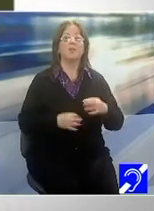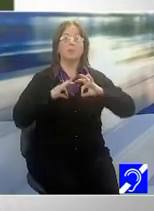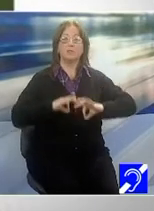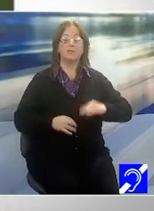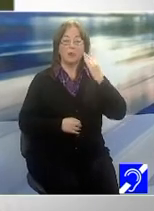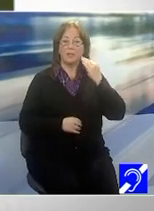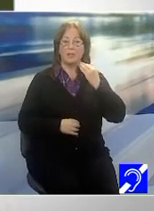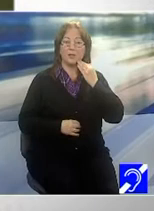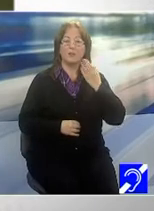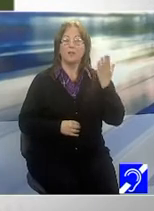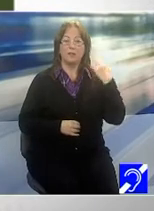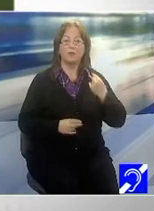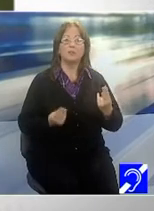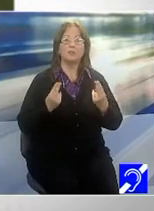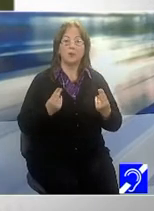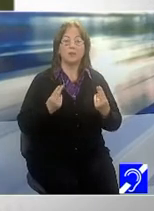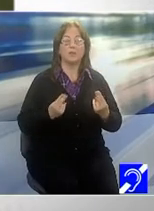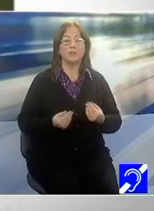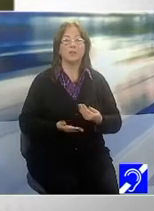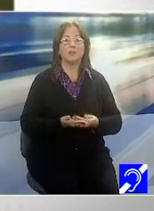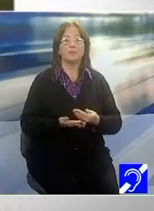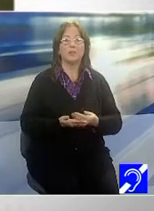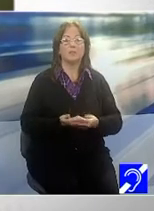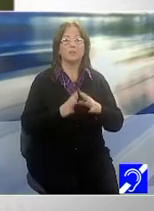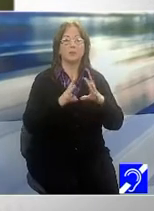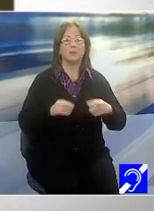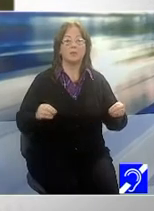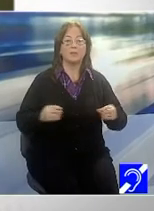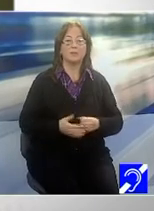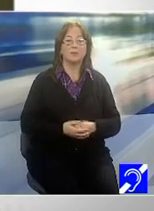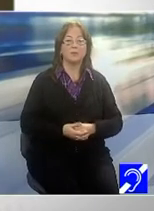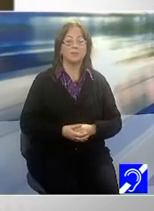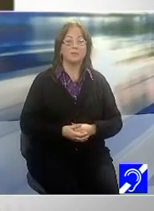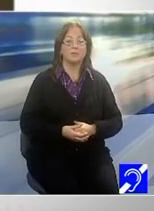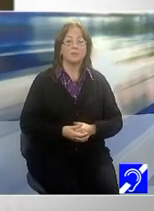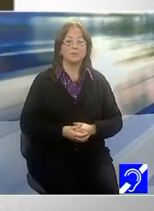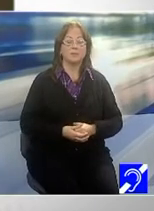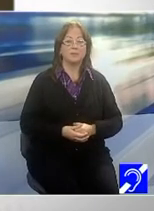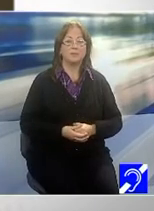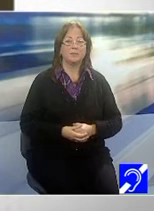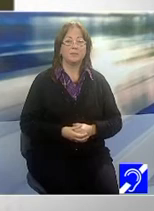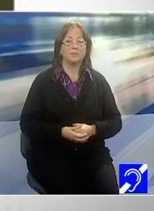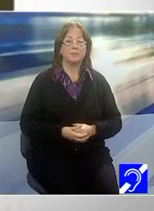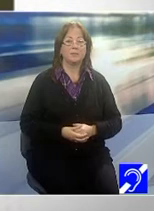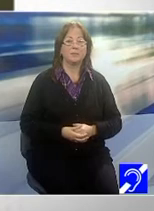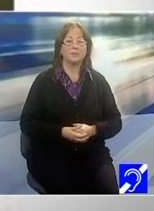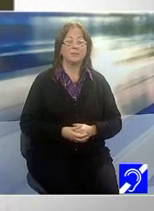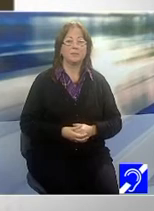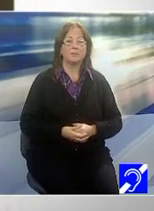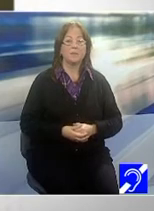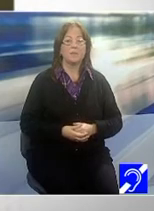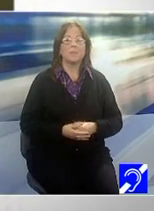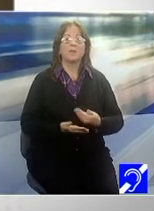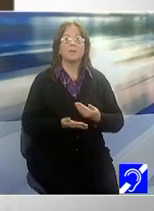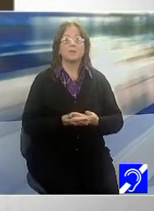foarte important. So when he is able to make time to come visit, it is something incredible. Numai faptul că